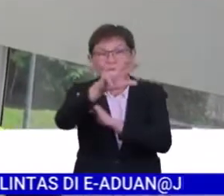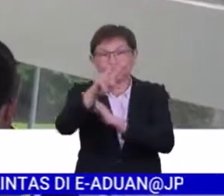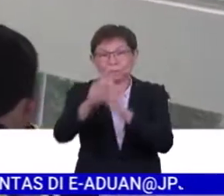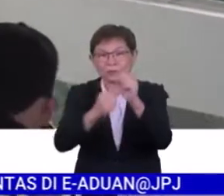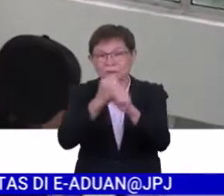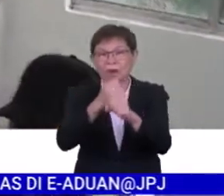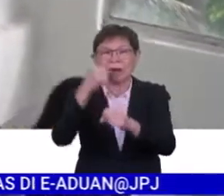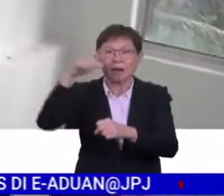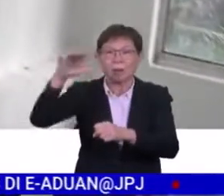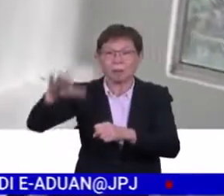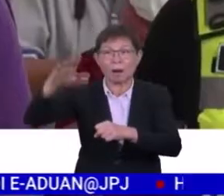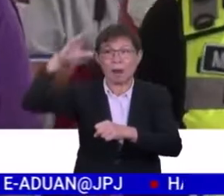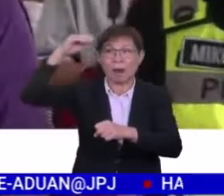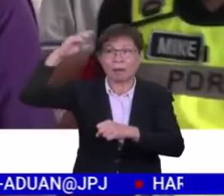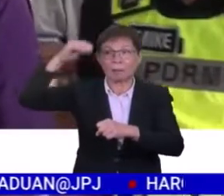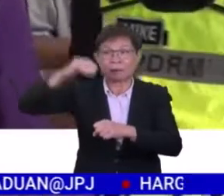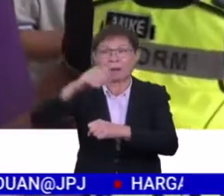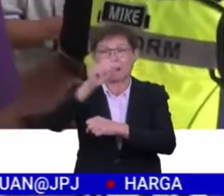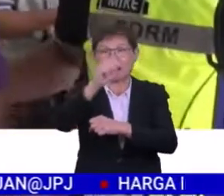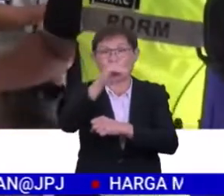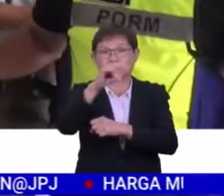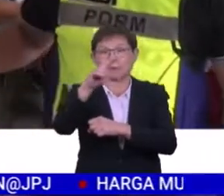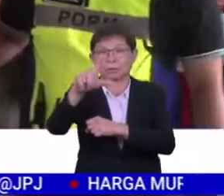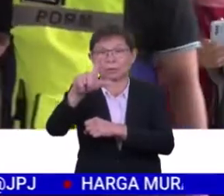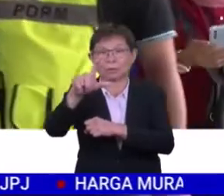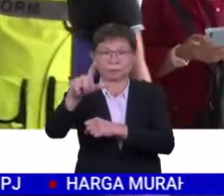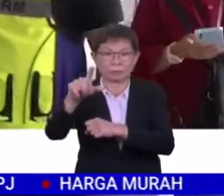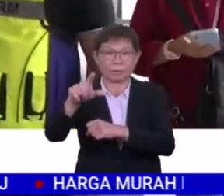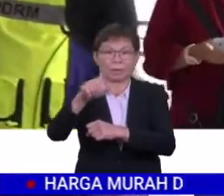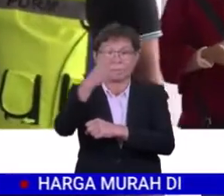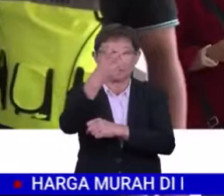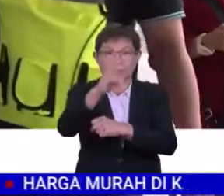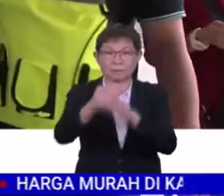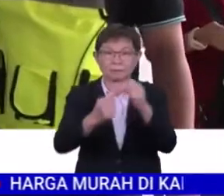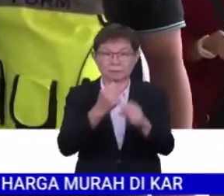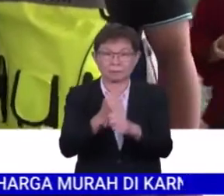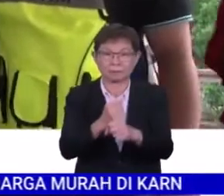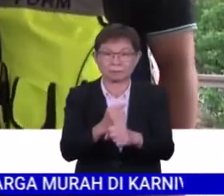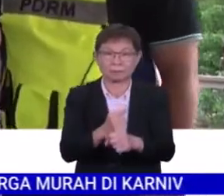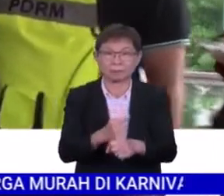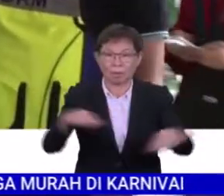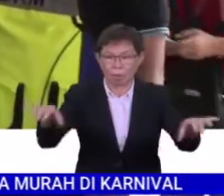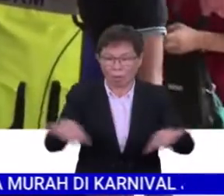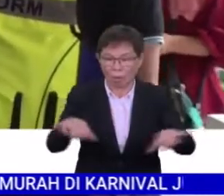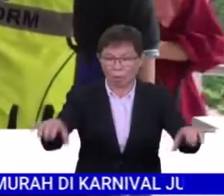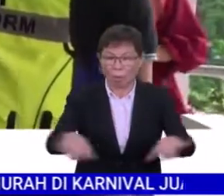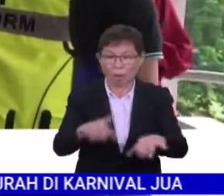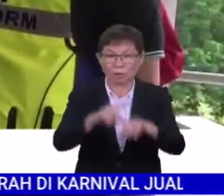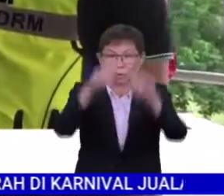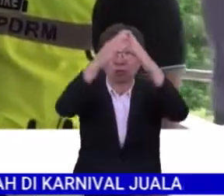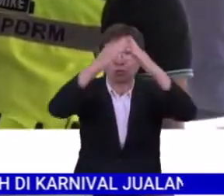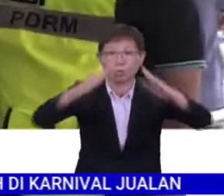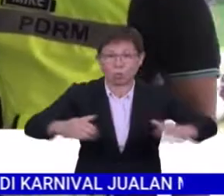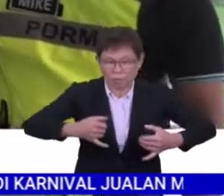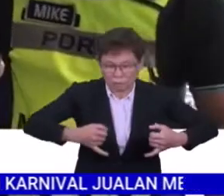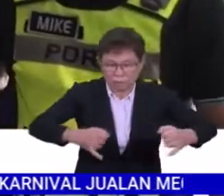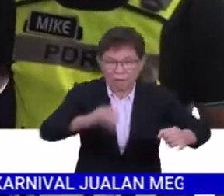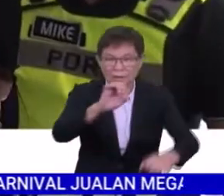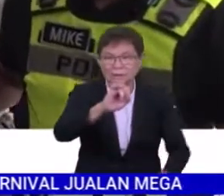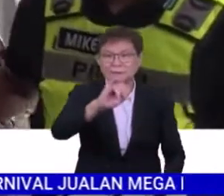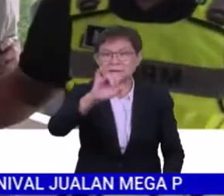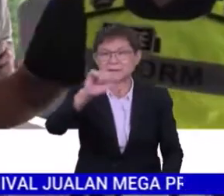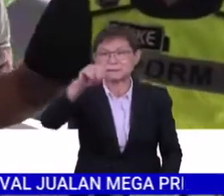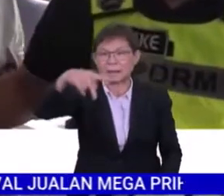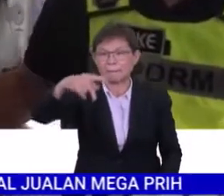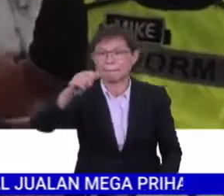tahun dan Ade Ifa lelaki Muhammad Amirul Iskandar kamaruzaman 16 tahun pembuatan itu bukan di sebuah rumah di jalan siapa